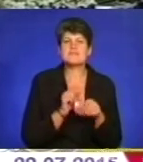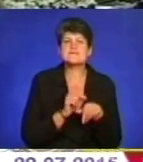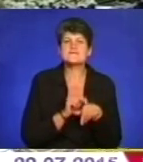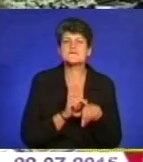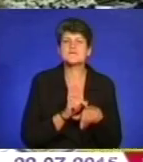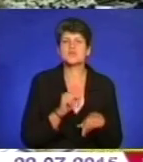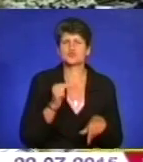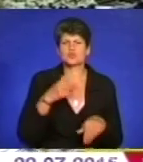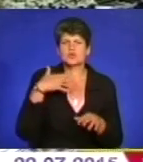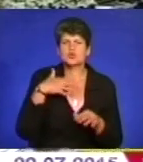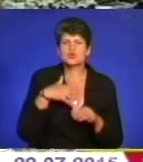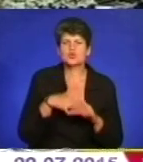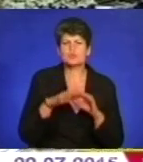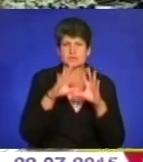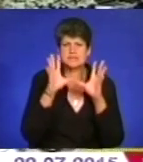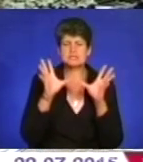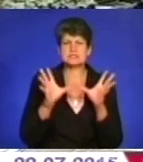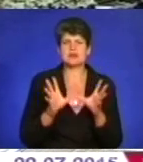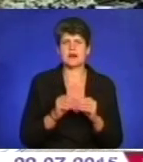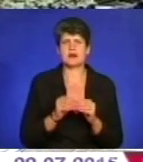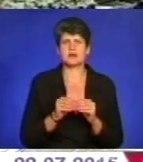відчути, зрозуміти загальний принцип, не